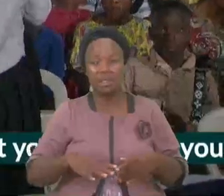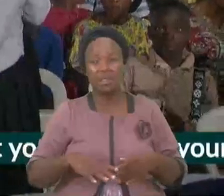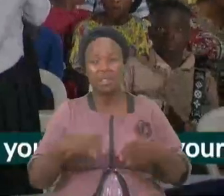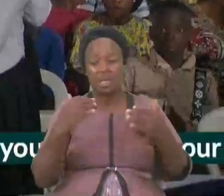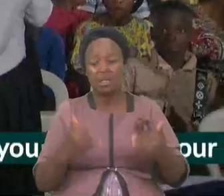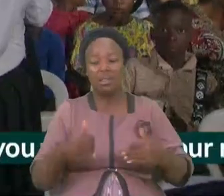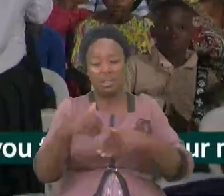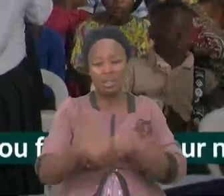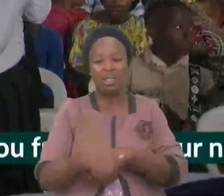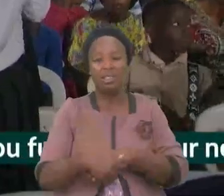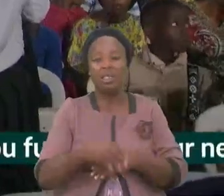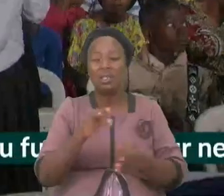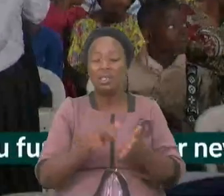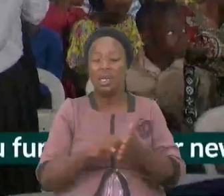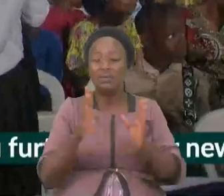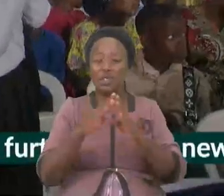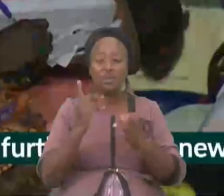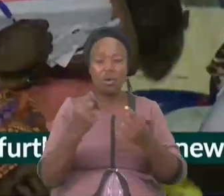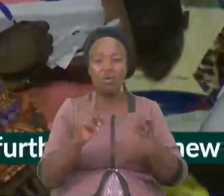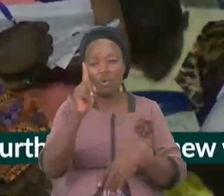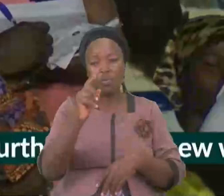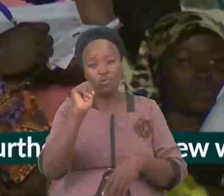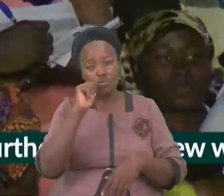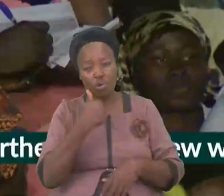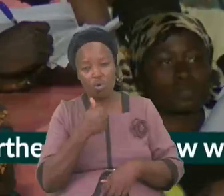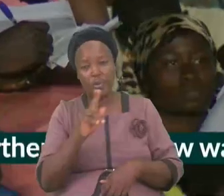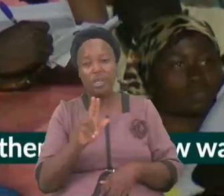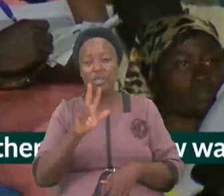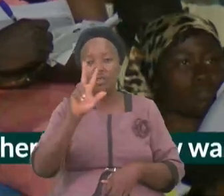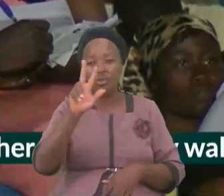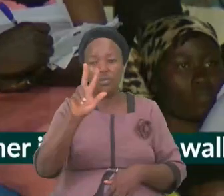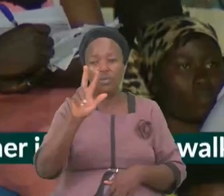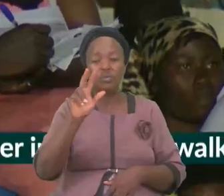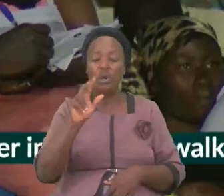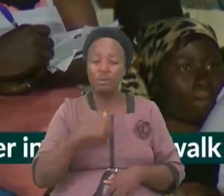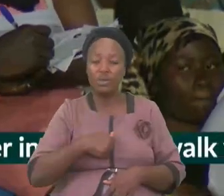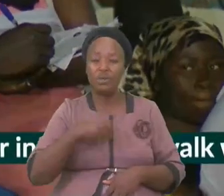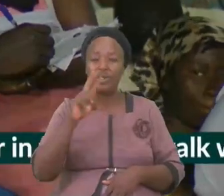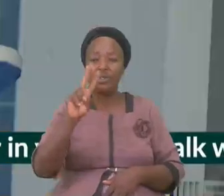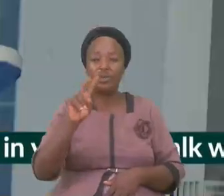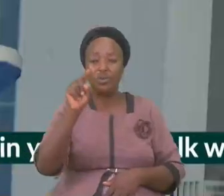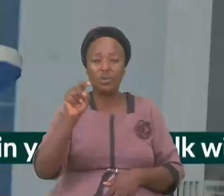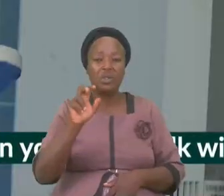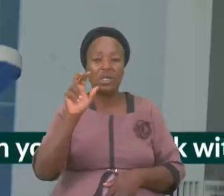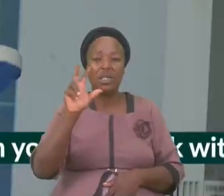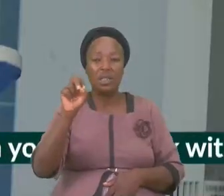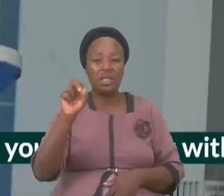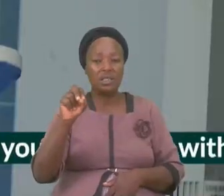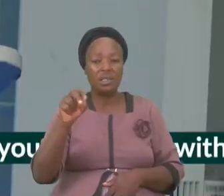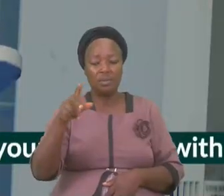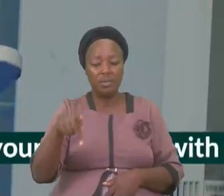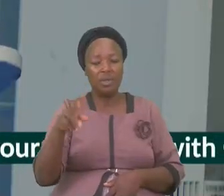Et on vous donnera des informations par la suite sur cette séance spéciale qui